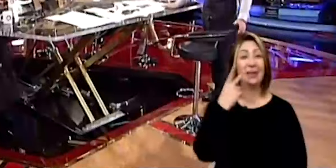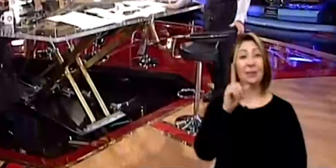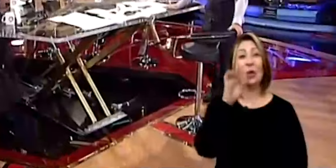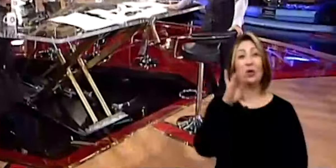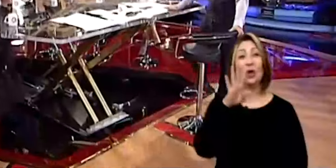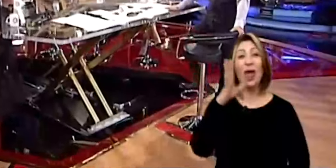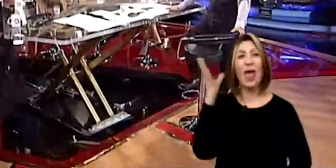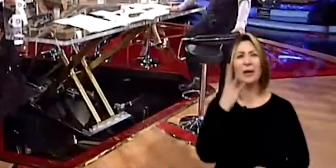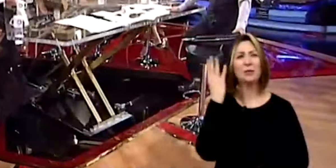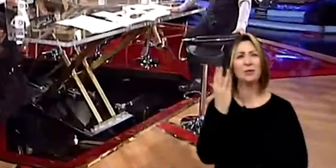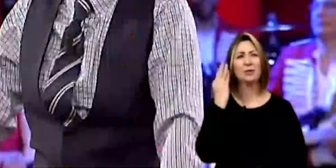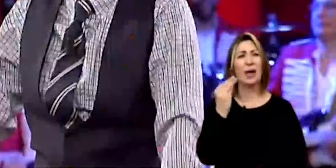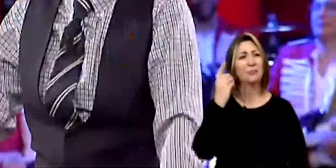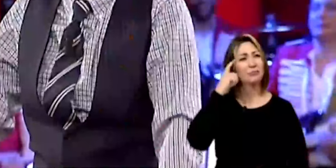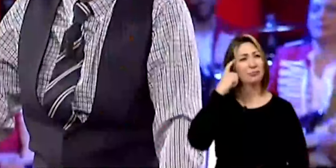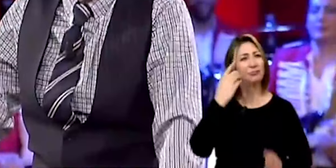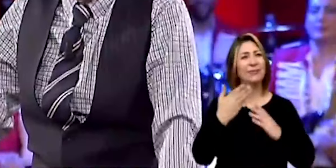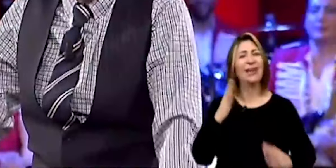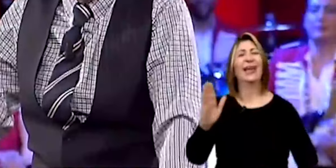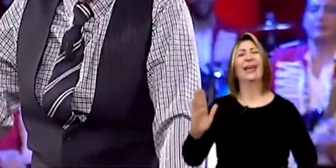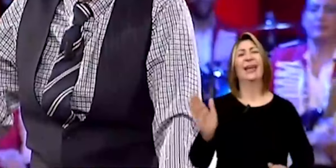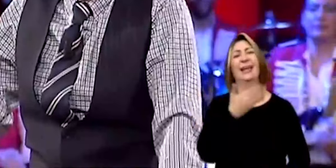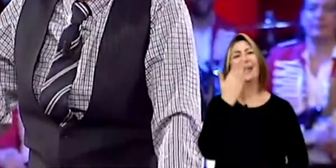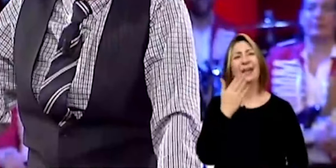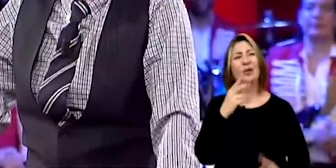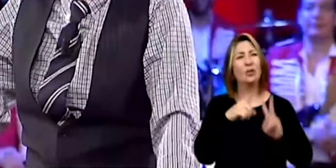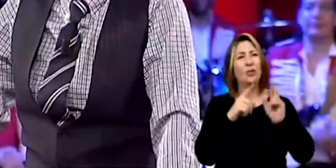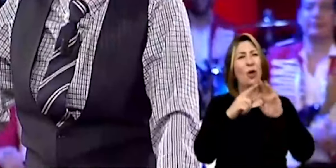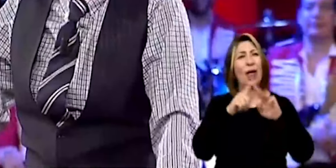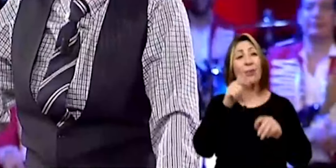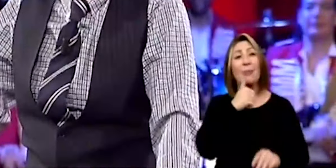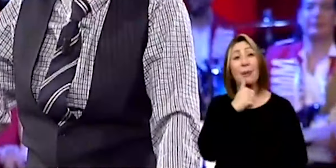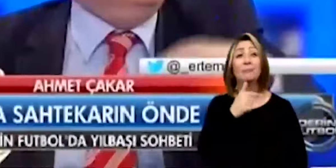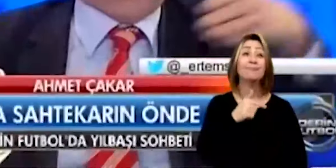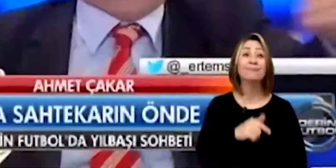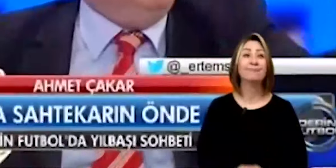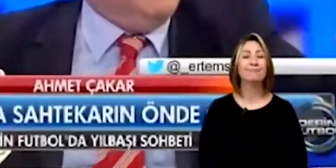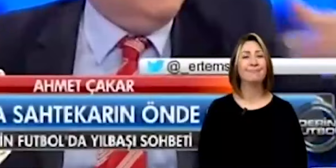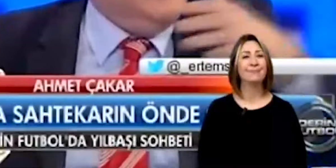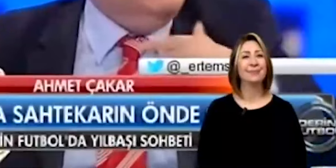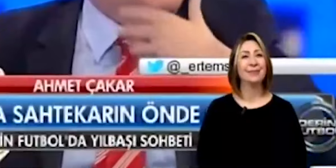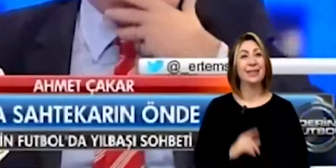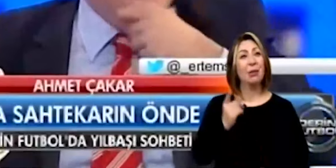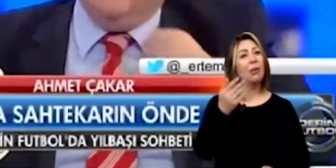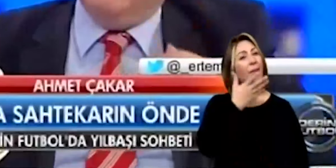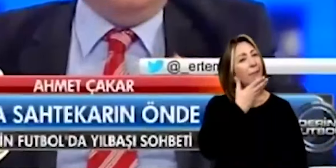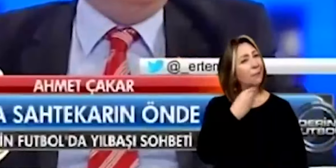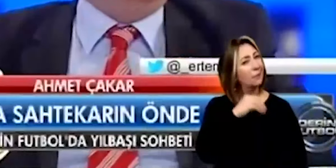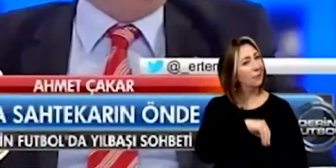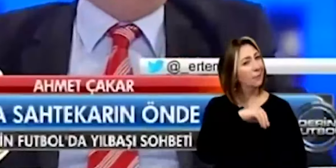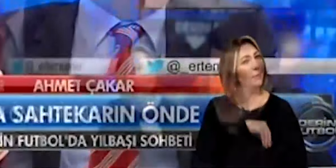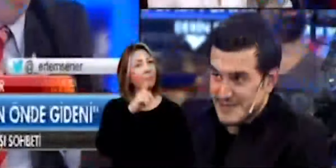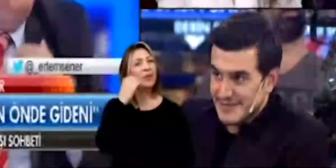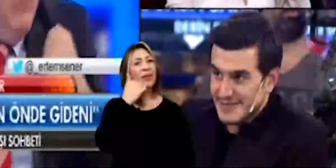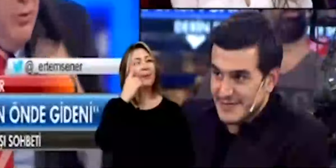2014 ile ilgili en güzel yorum bu oldu. Yemişim ulan Noel Baba'yı. Devam. Kapitalistler indirsin diye. Bir tane